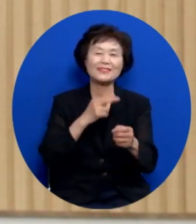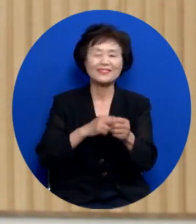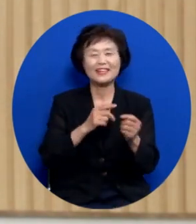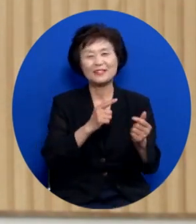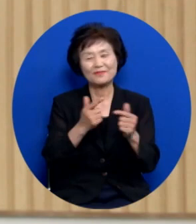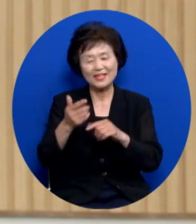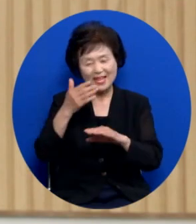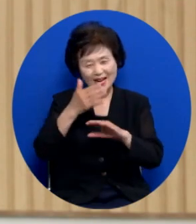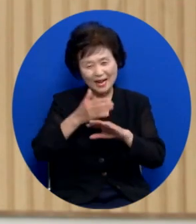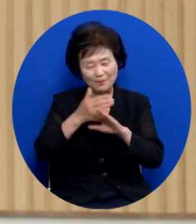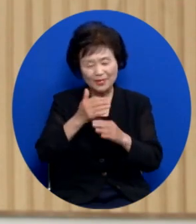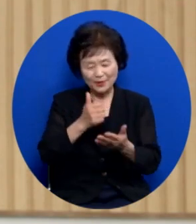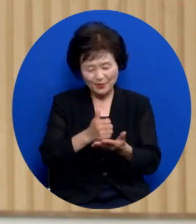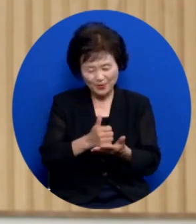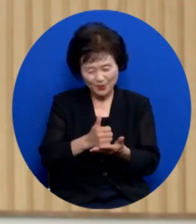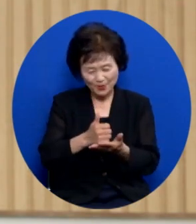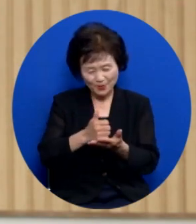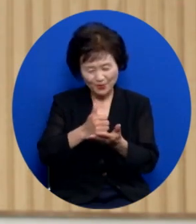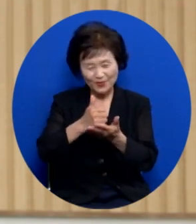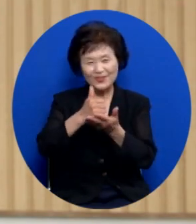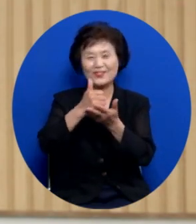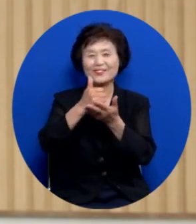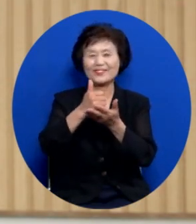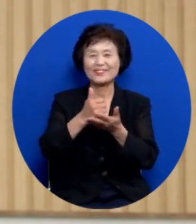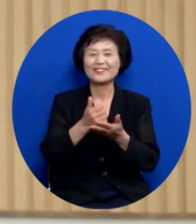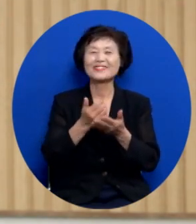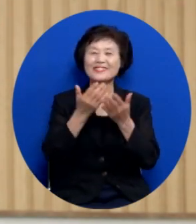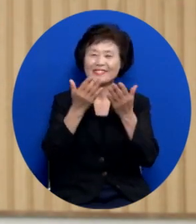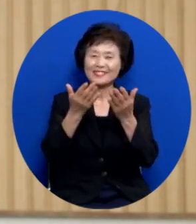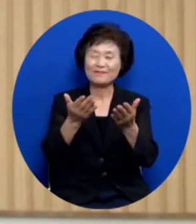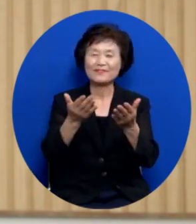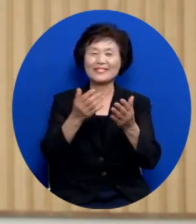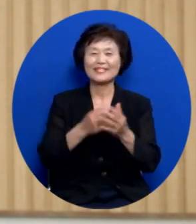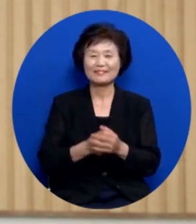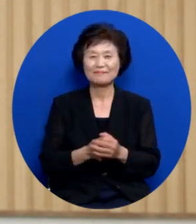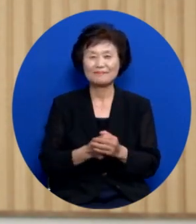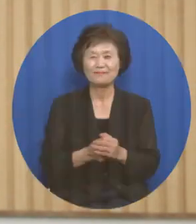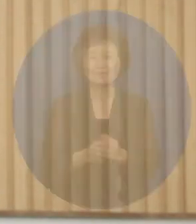감사와 존경의 마음을 전합니다. CTS 칼럼이었습니다.